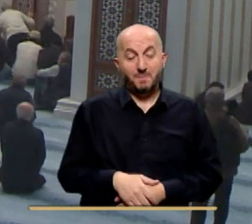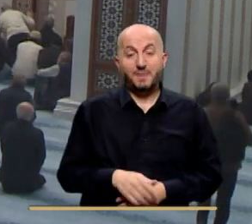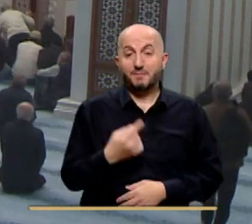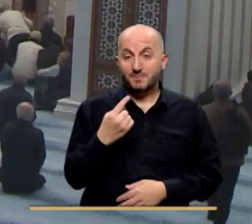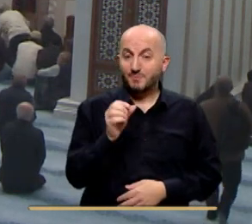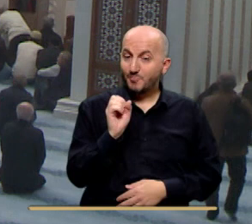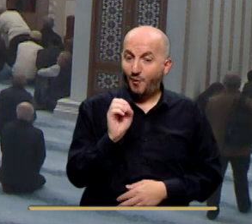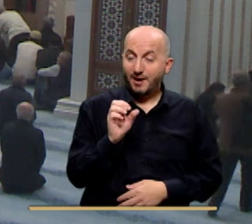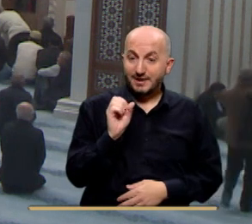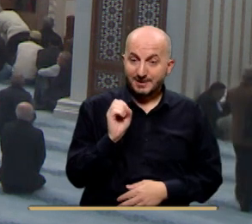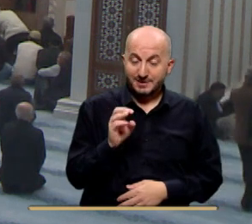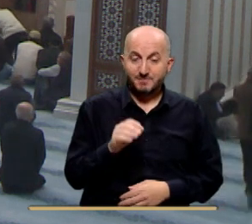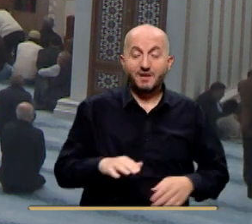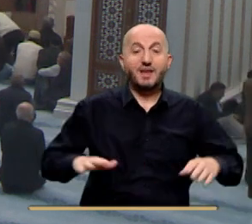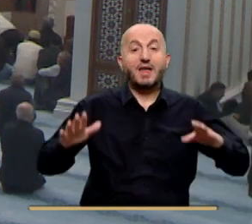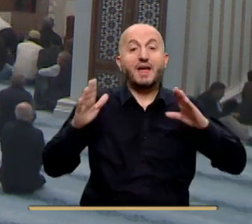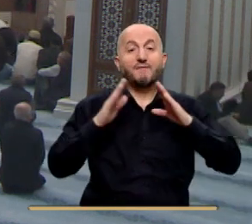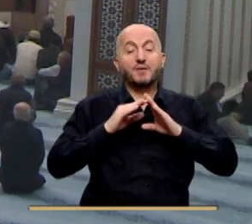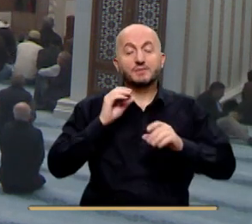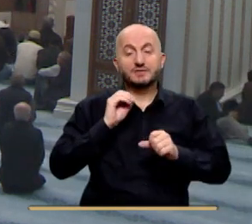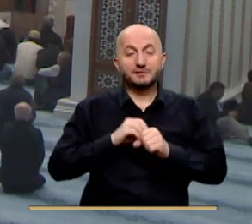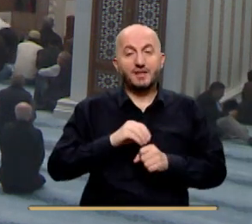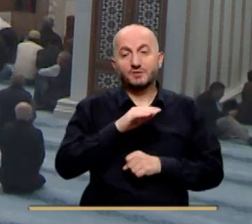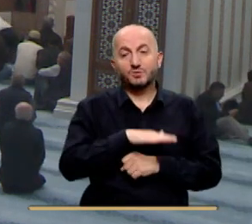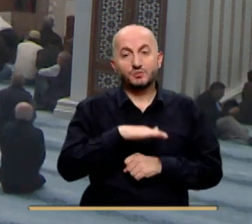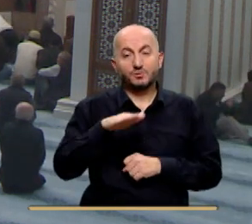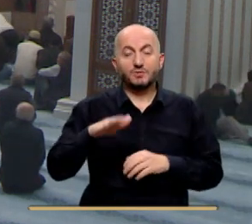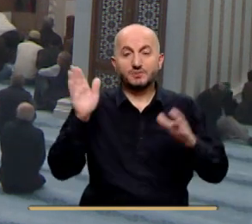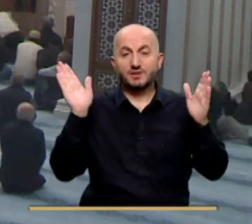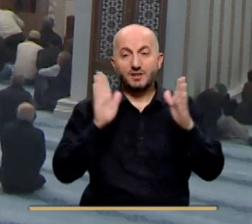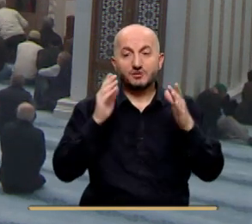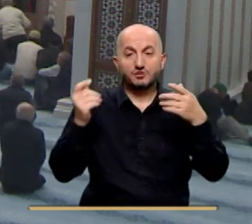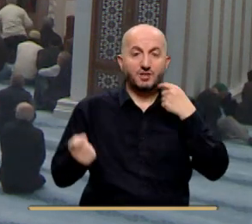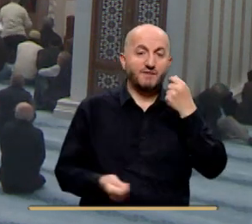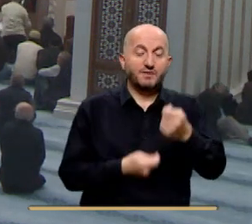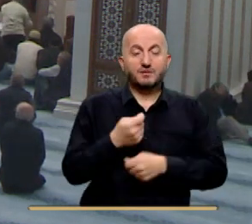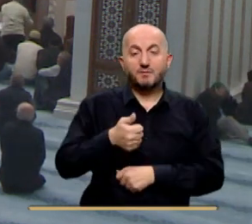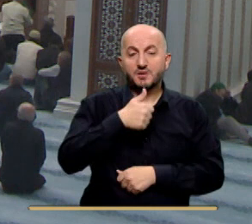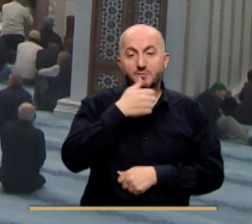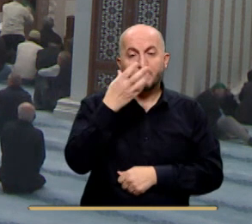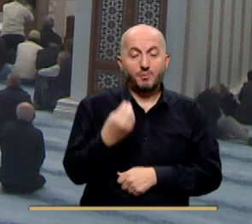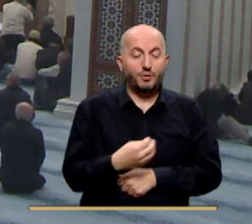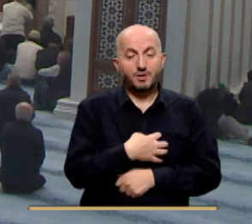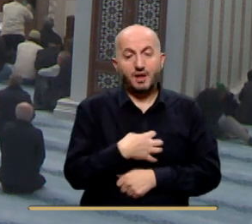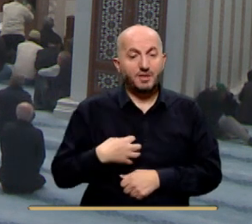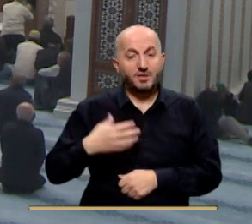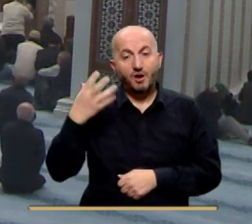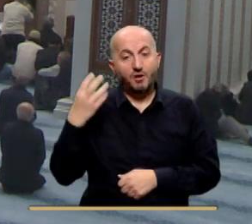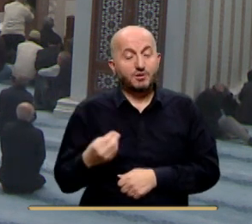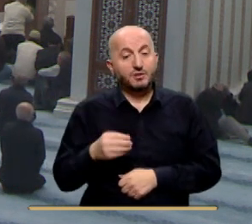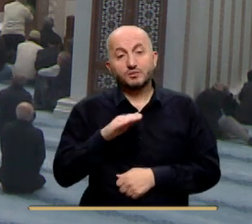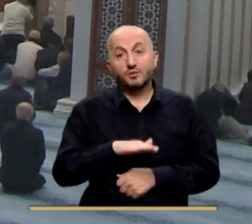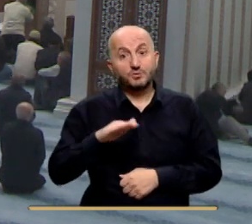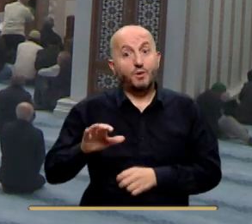muallim veya evimizde çocuklarımıza karşı davranırken bir baba olarak, bir anne olarak